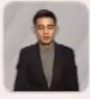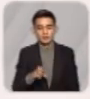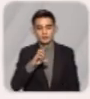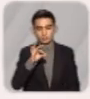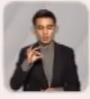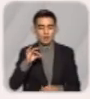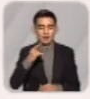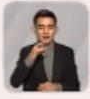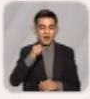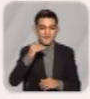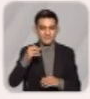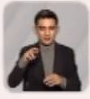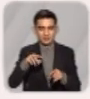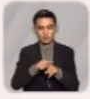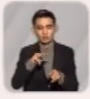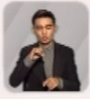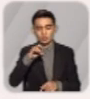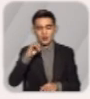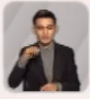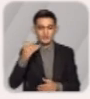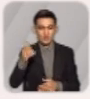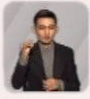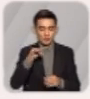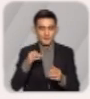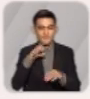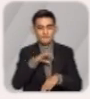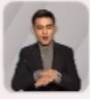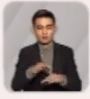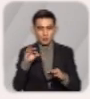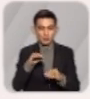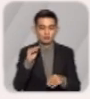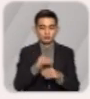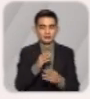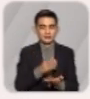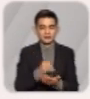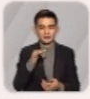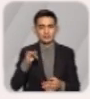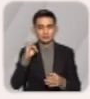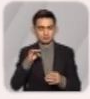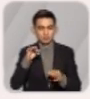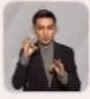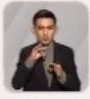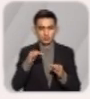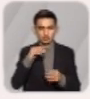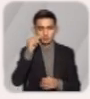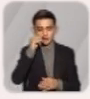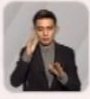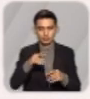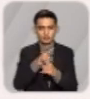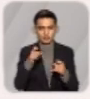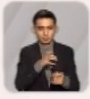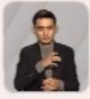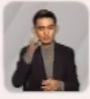Биография Турара Рыскулова пополнилась некоторыми дополнительными фактами. Интересные сведения озвучили в Шымкенте на международной научной